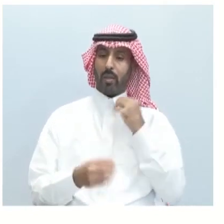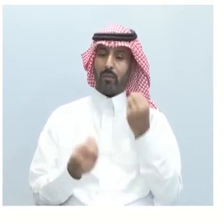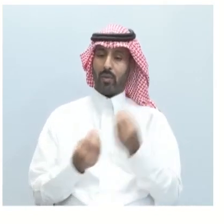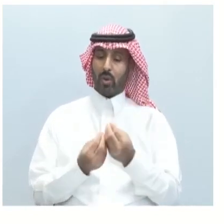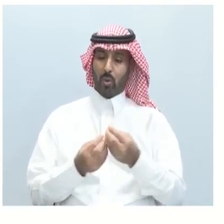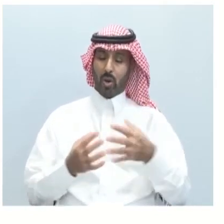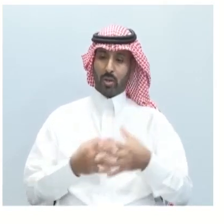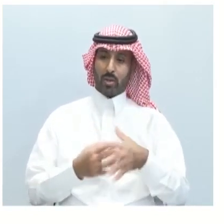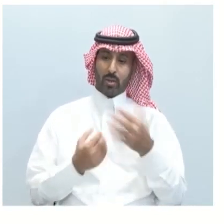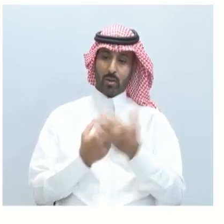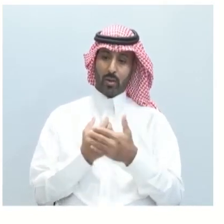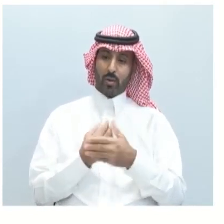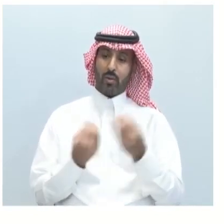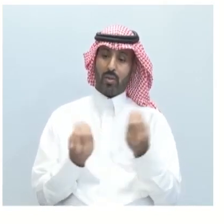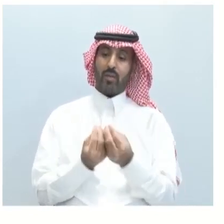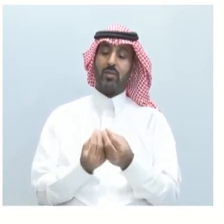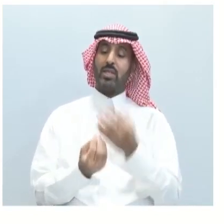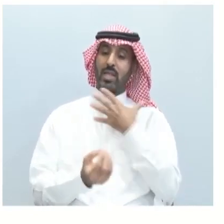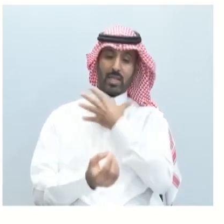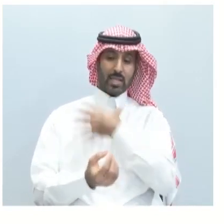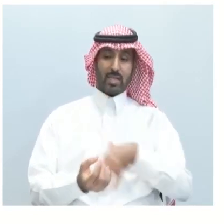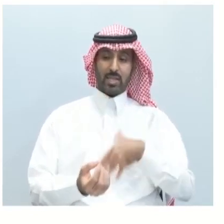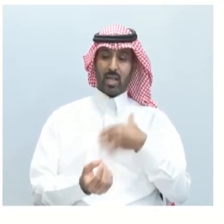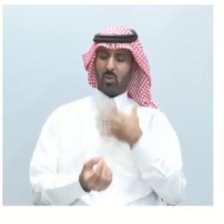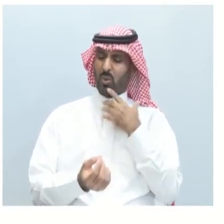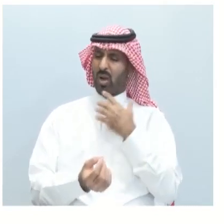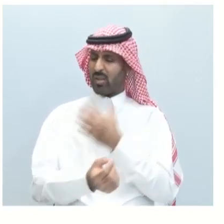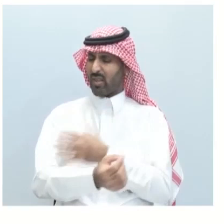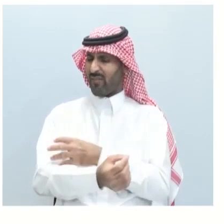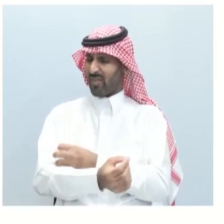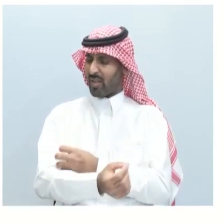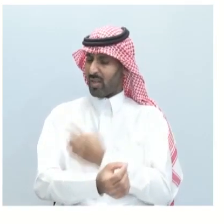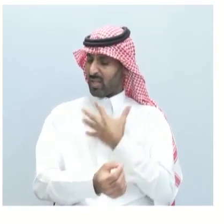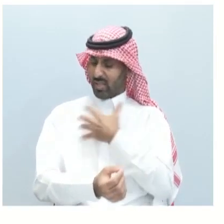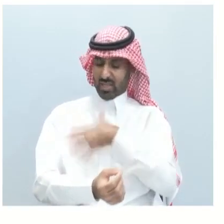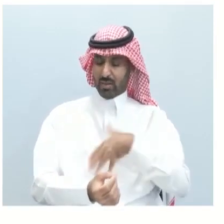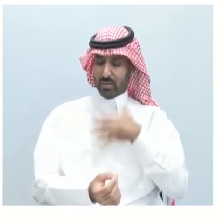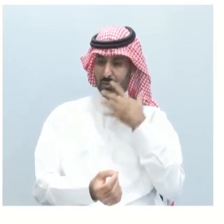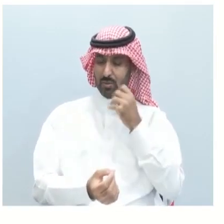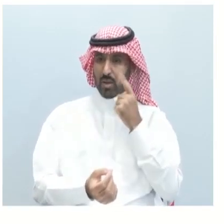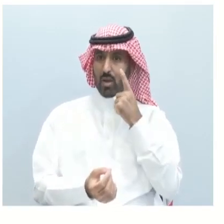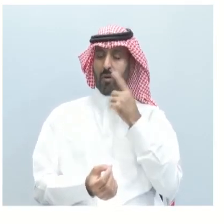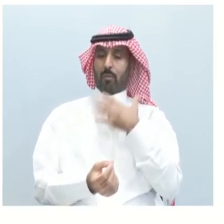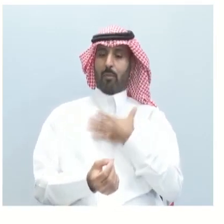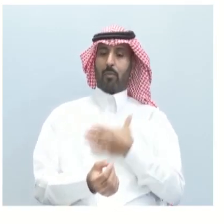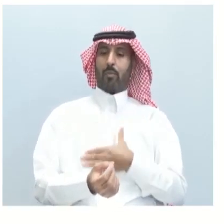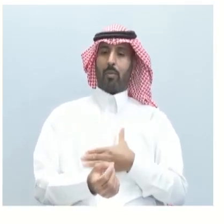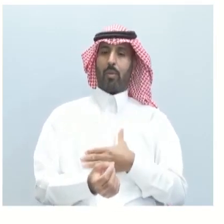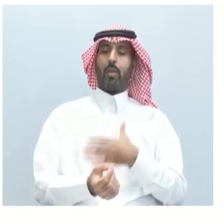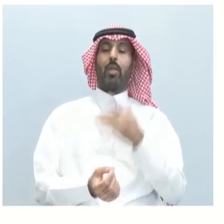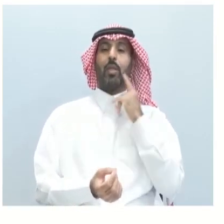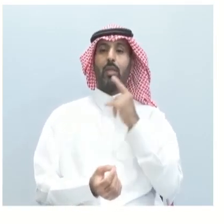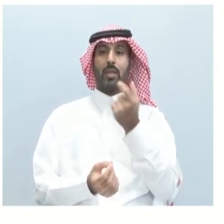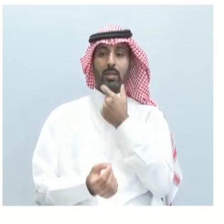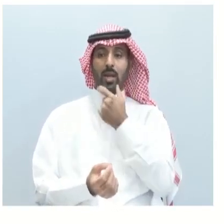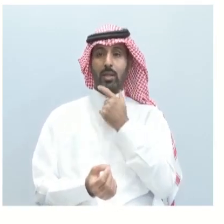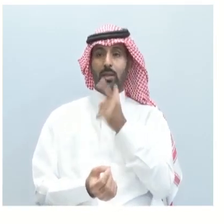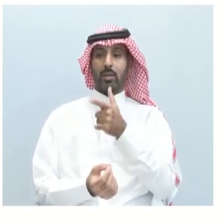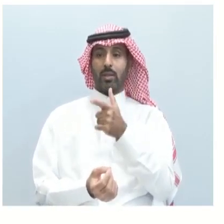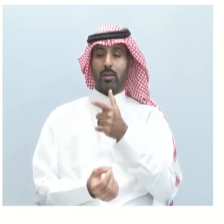وتعاطفهم مثل الجسد إذا اشتكى منه عضوا تداعى له سائر الجسد بالسهر والحمى. Now here in this hadith